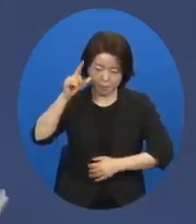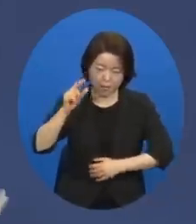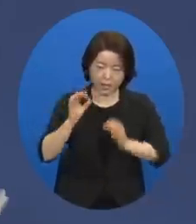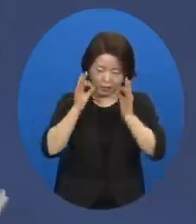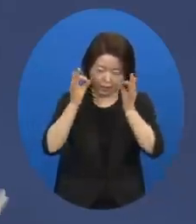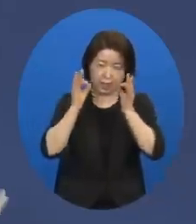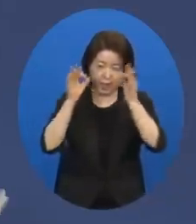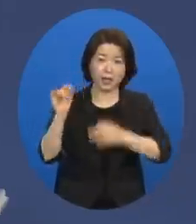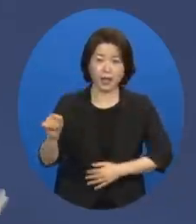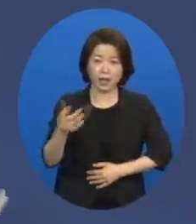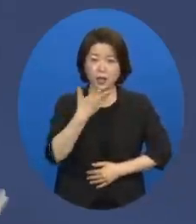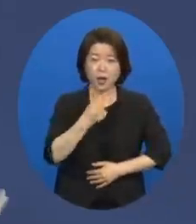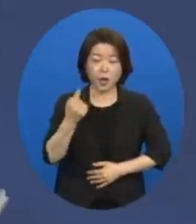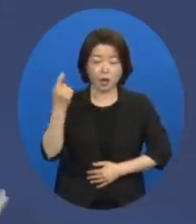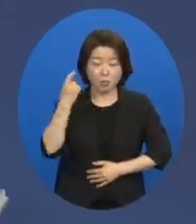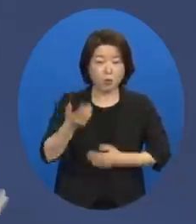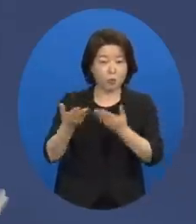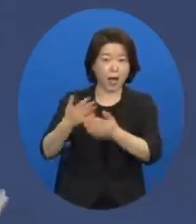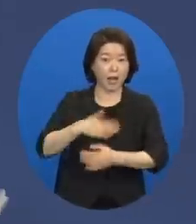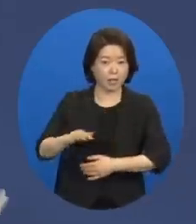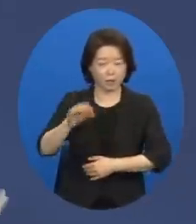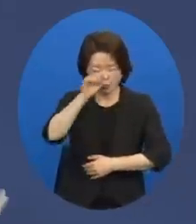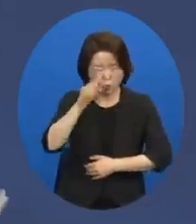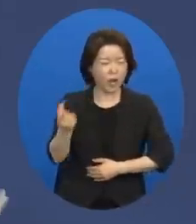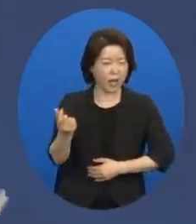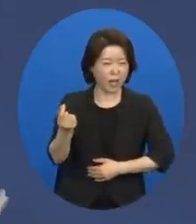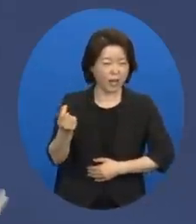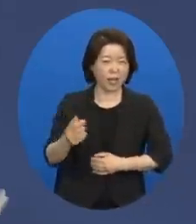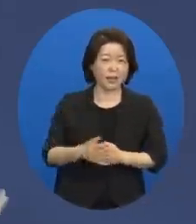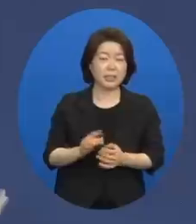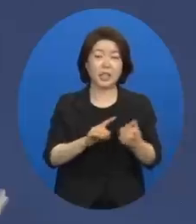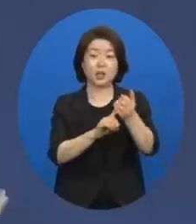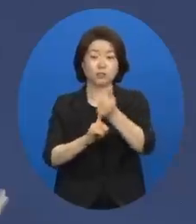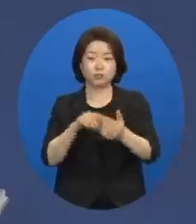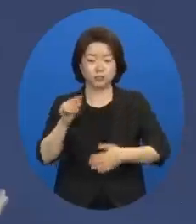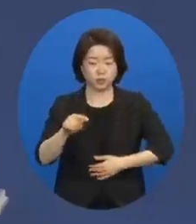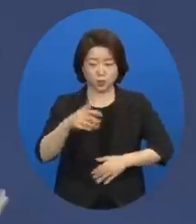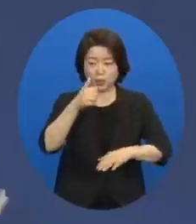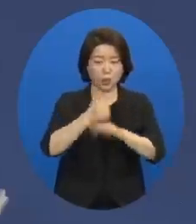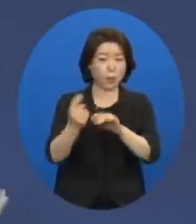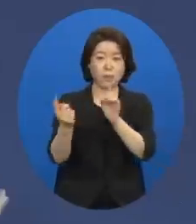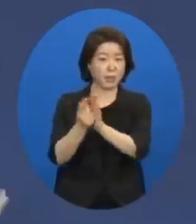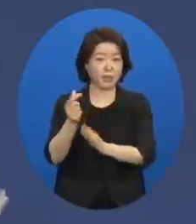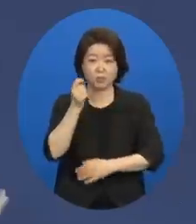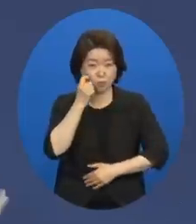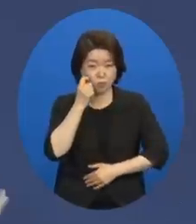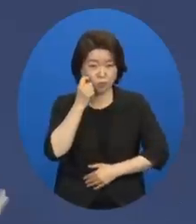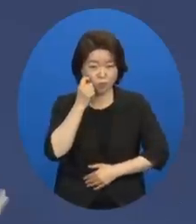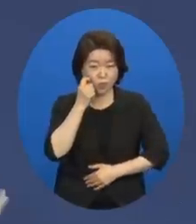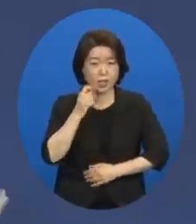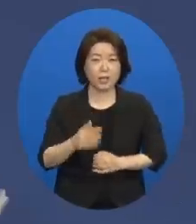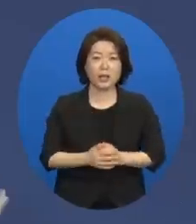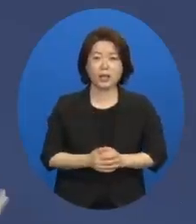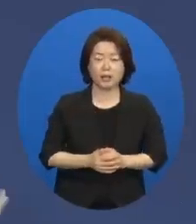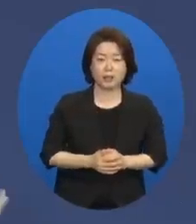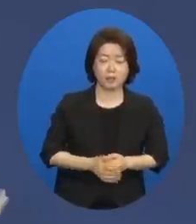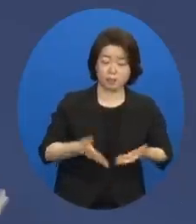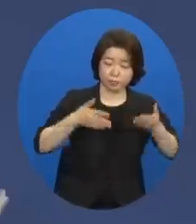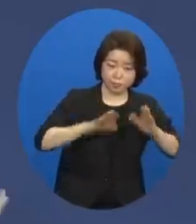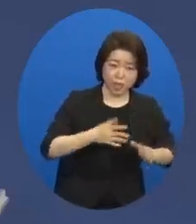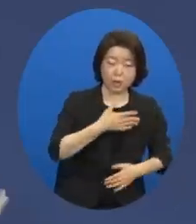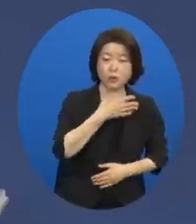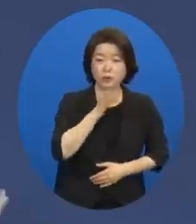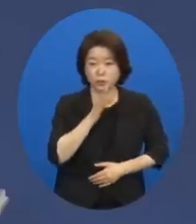그렇게 복음이 있었더라면 얼마나 좋았겠어요. 결국 만나지 못했죠. 나고